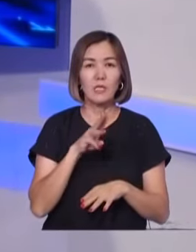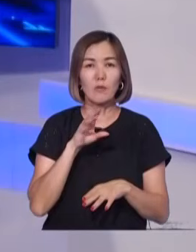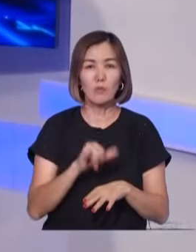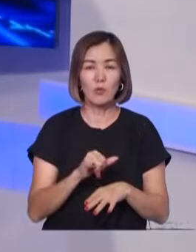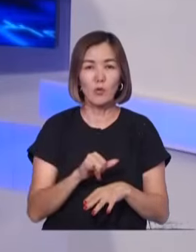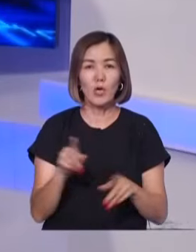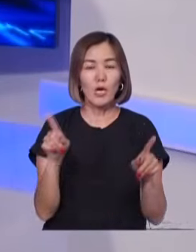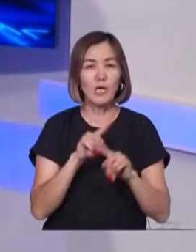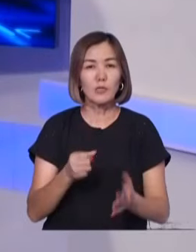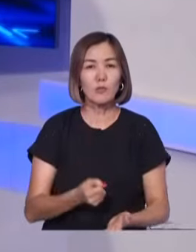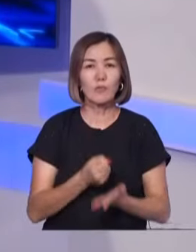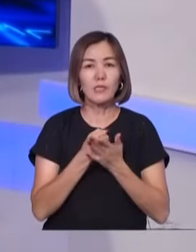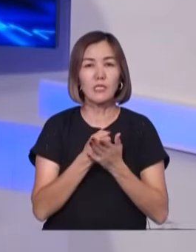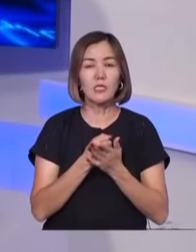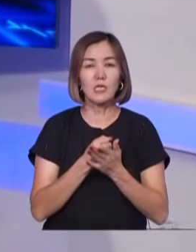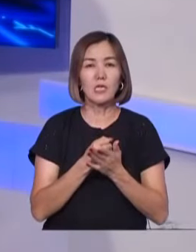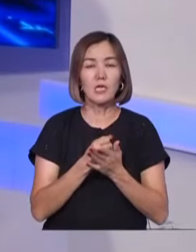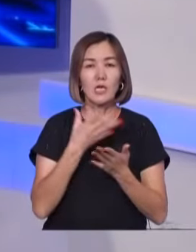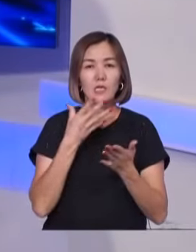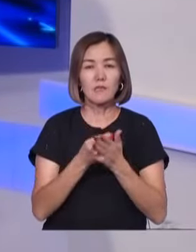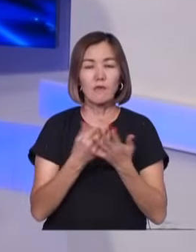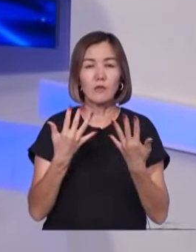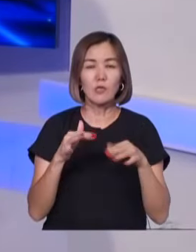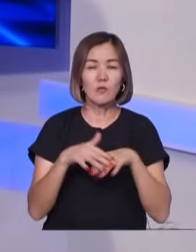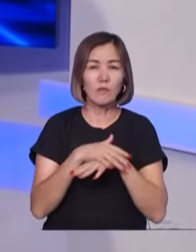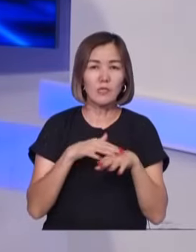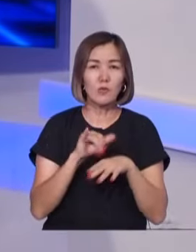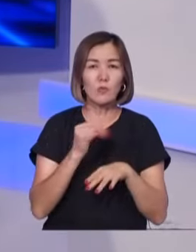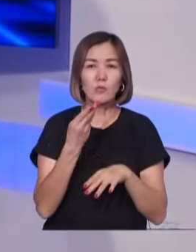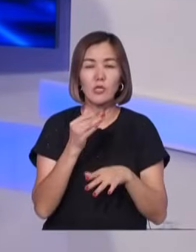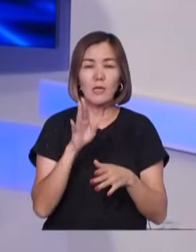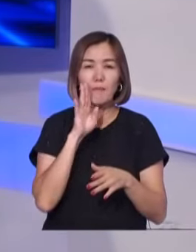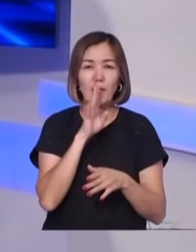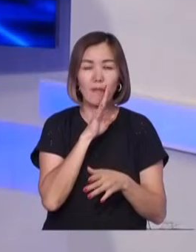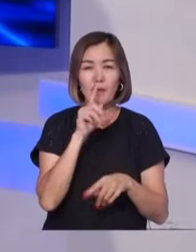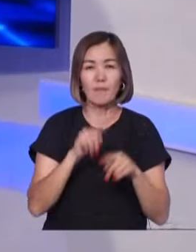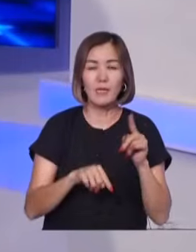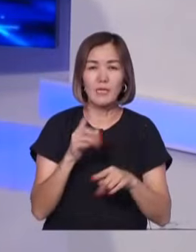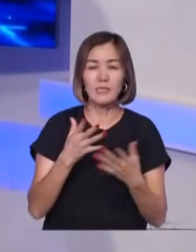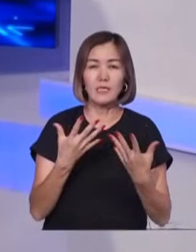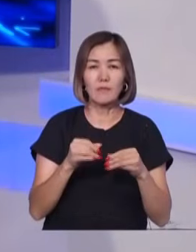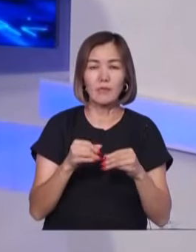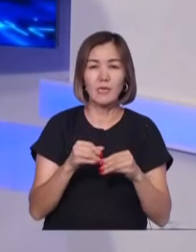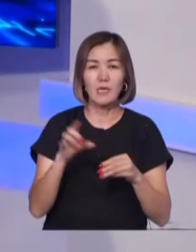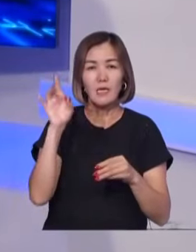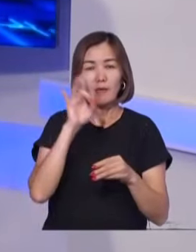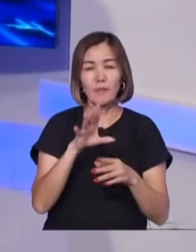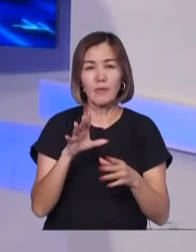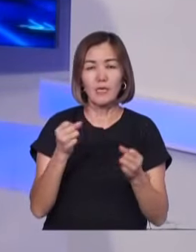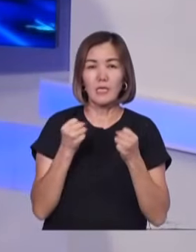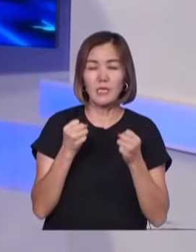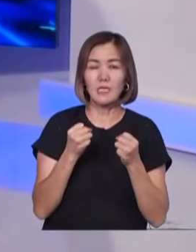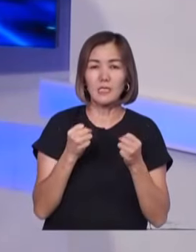особую поддержку ему оказывали жители родного села ушарал маме его близкий односельчане и знаменитый борец нурбакыт